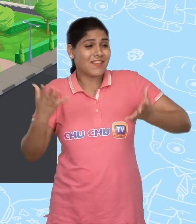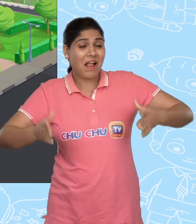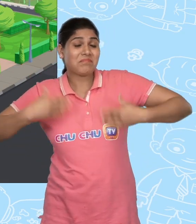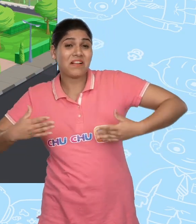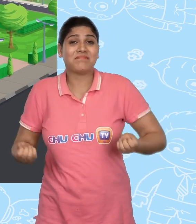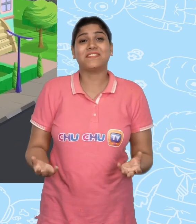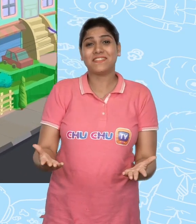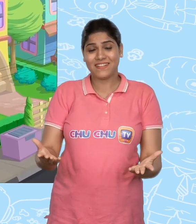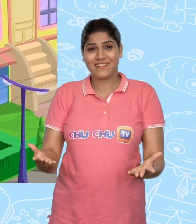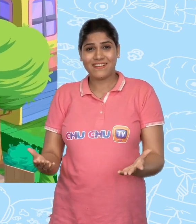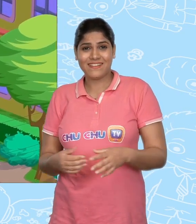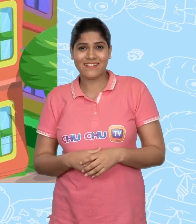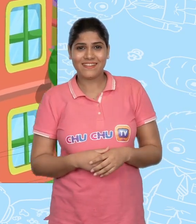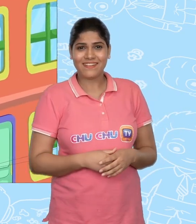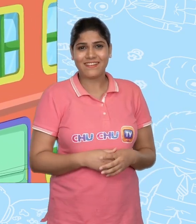हो जाती थी।